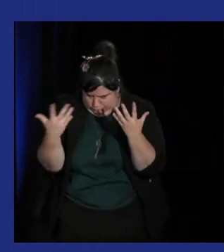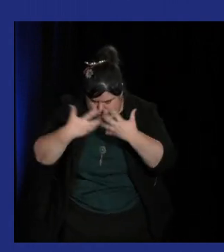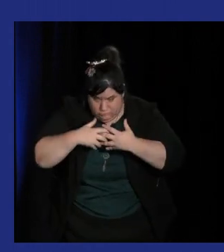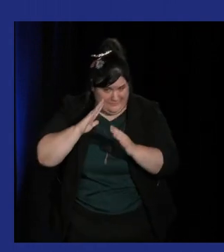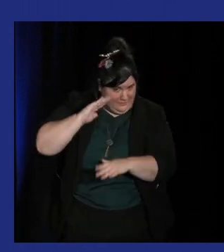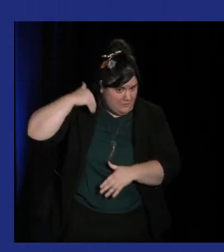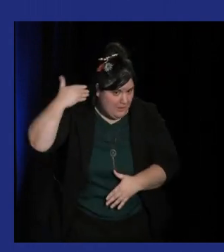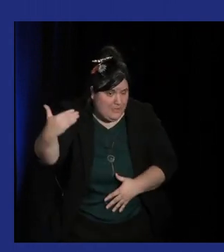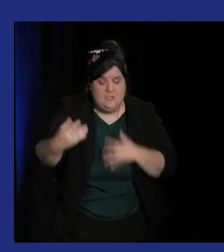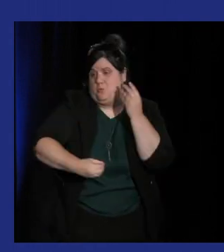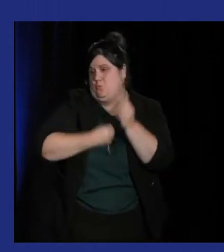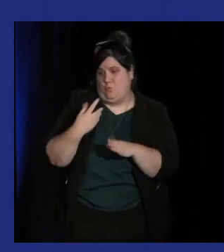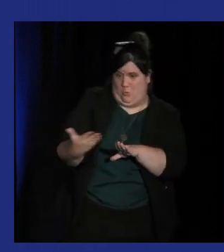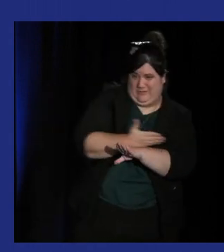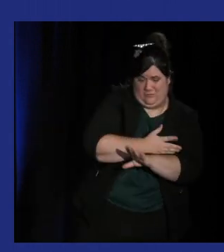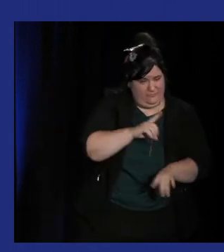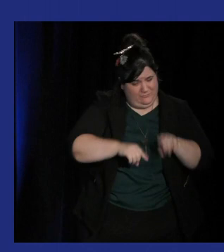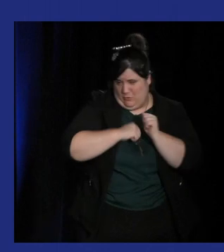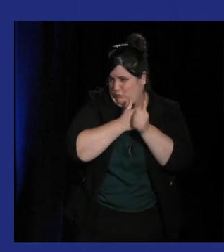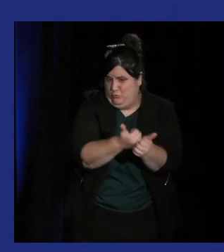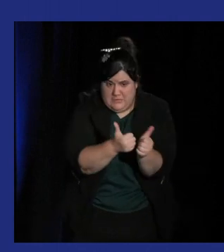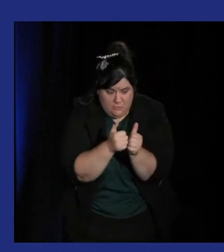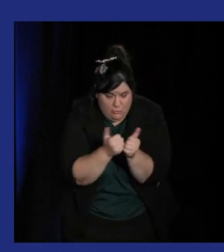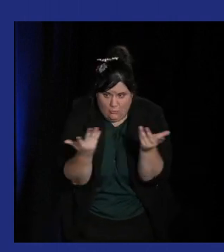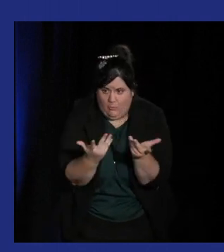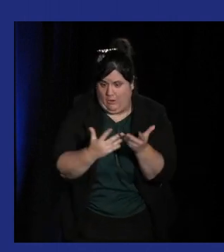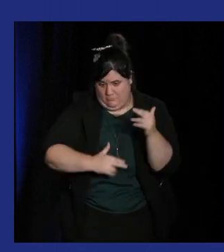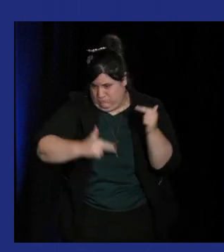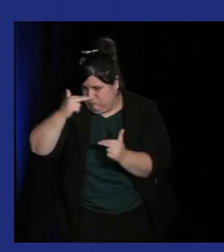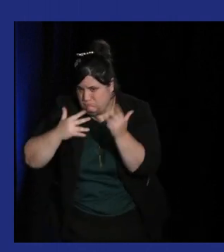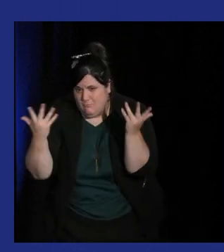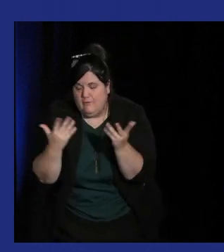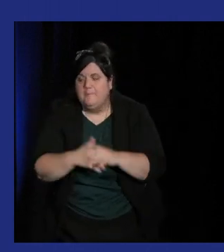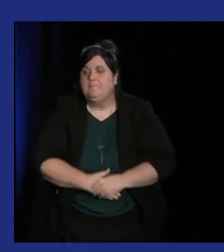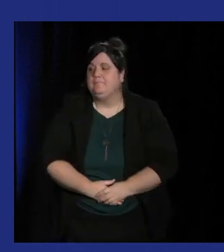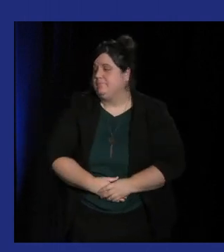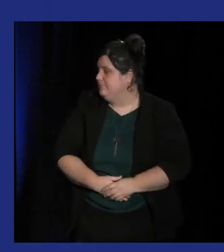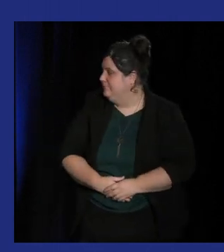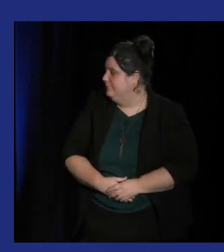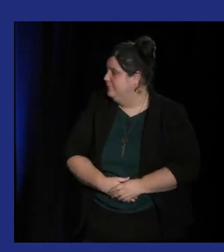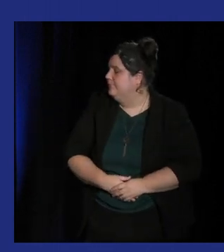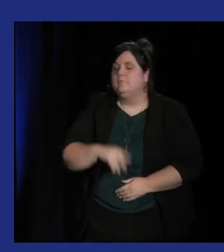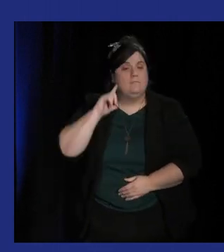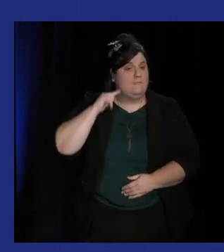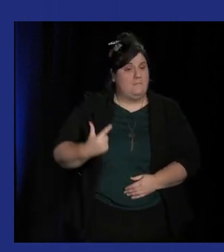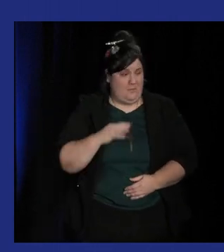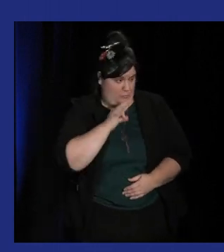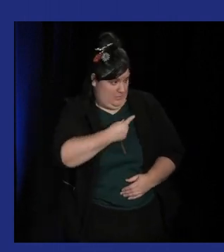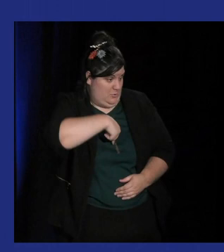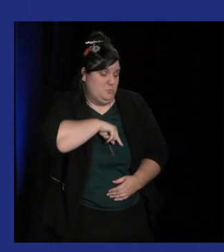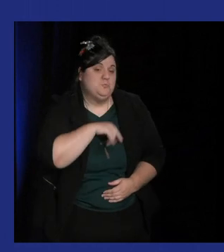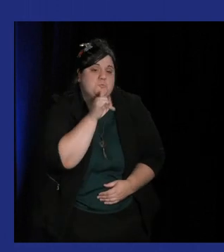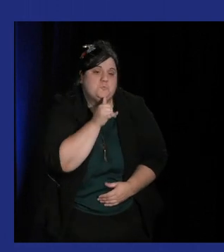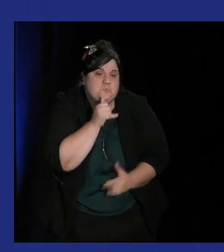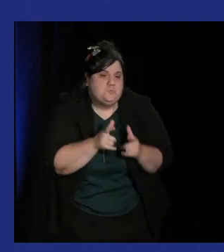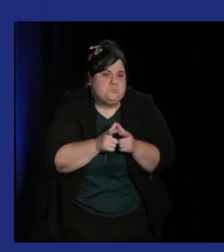la durée de d'un projet mes sac pour pour nous ça commence vraiment dès le début comme on est plus petit